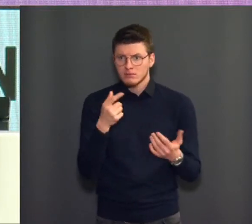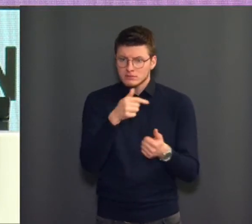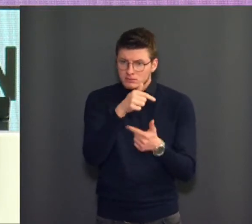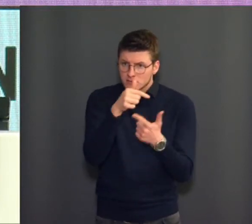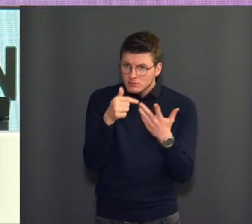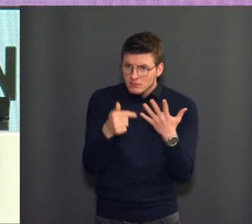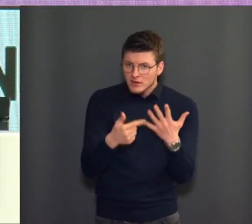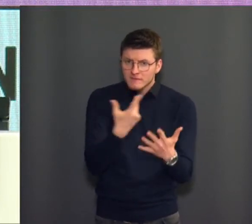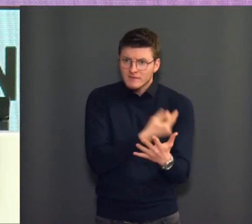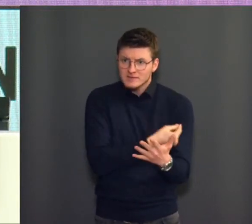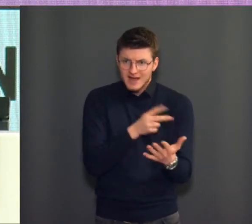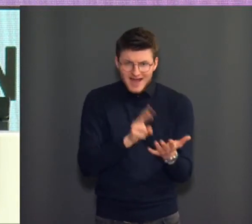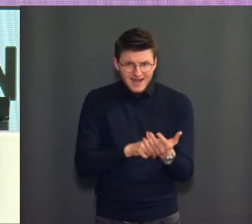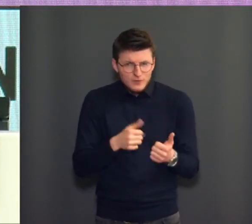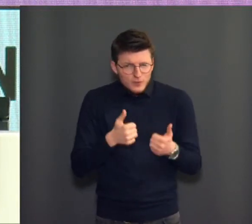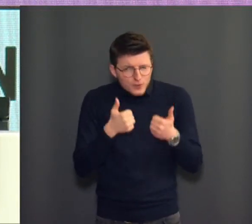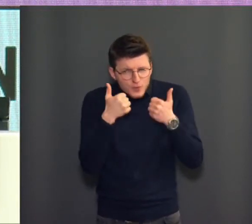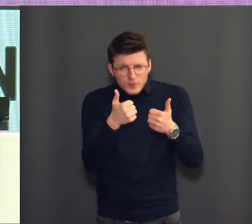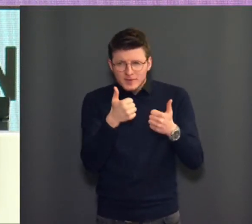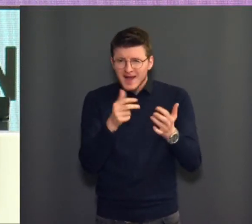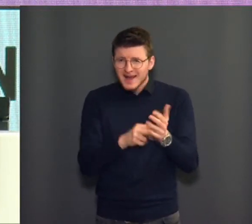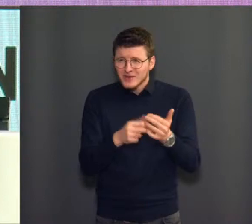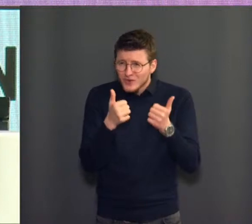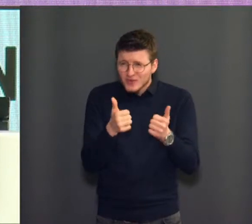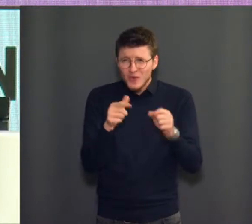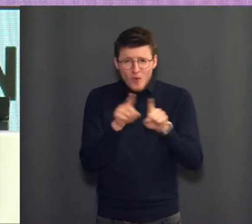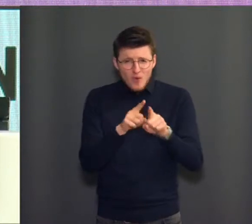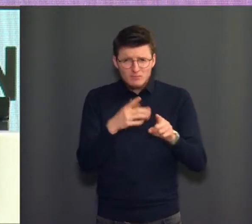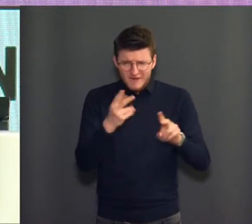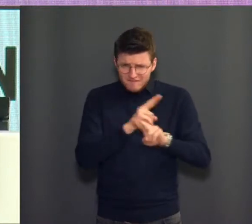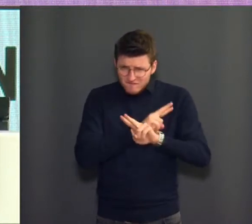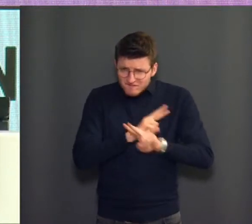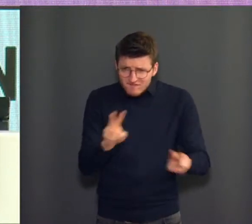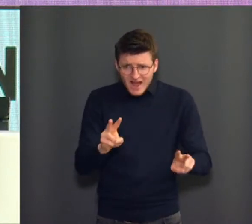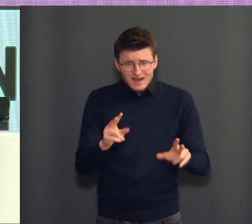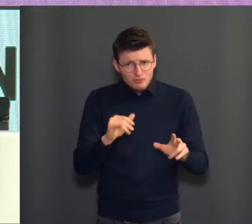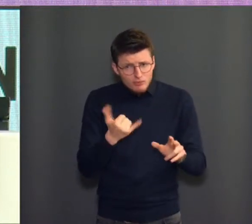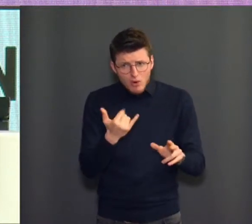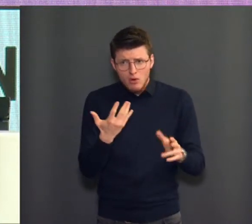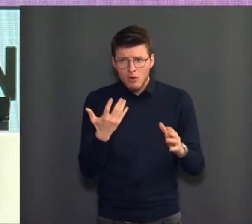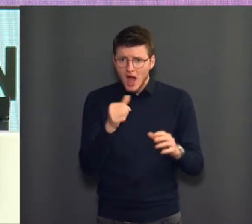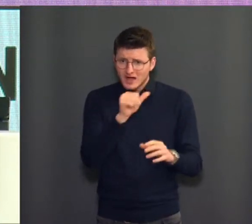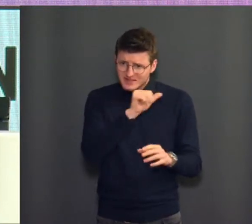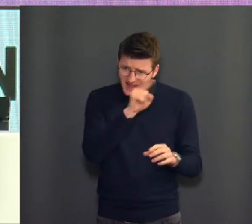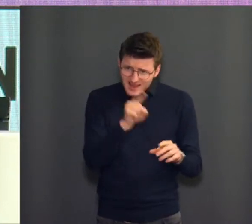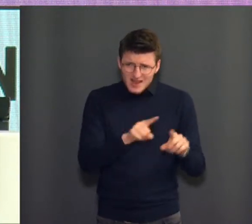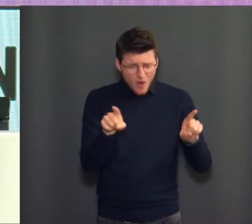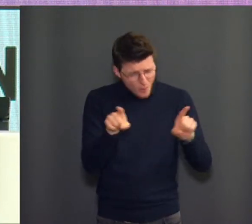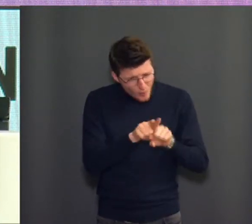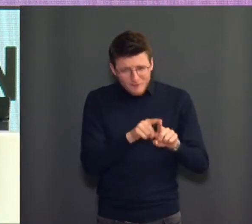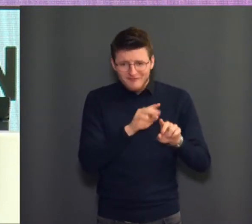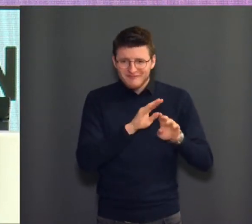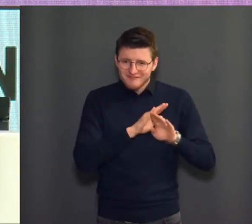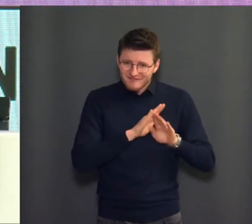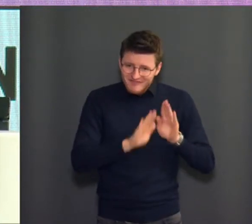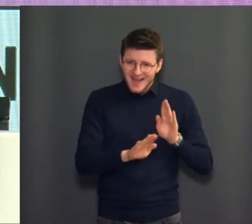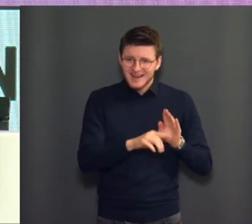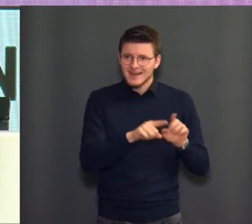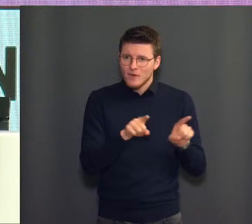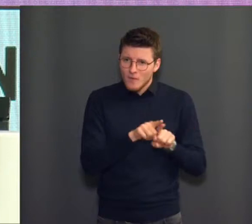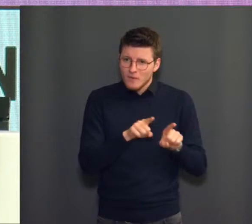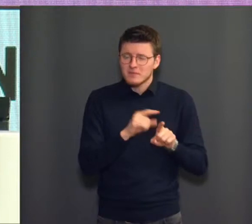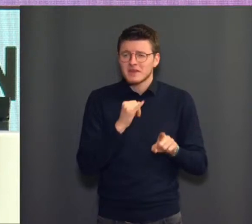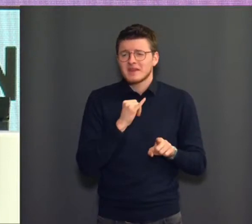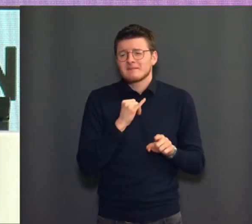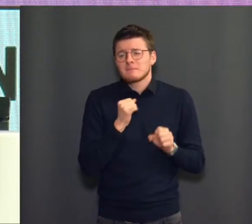die bovendien ook heel veilig zijn. En dat geldt eigenlijk ook voor het AstraZeneca-vaccin. De mogelijke nevenwerkingen die zijn